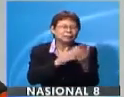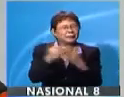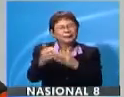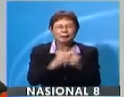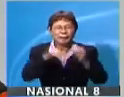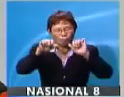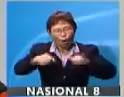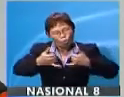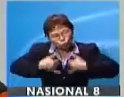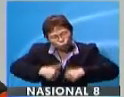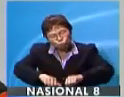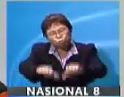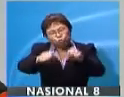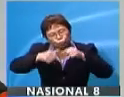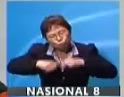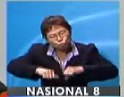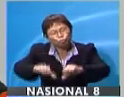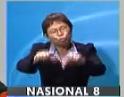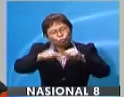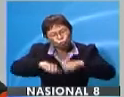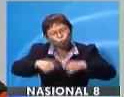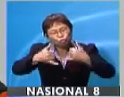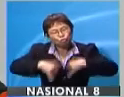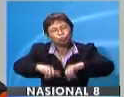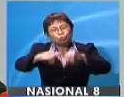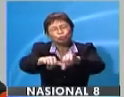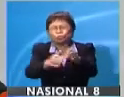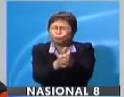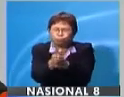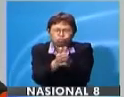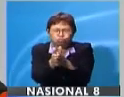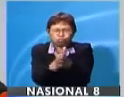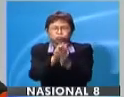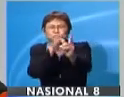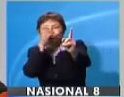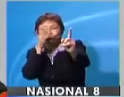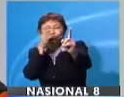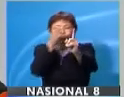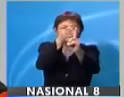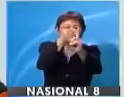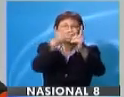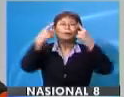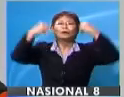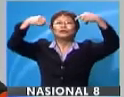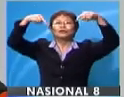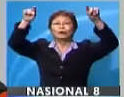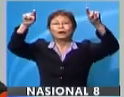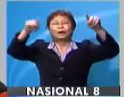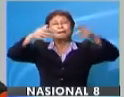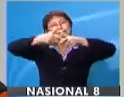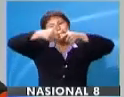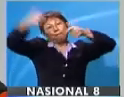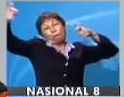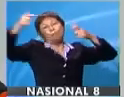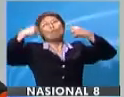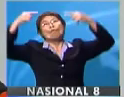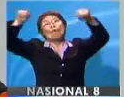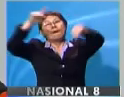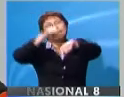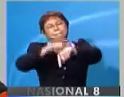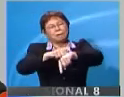terus melakukan usaha-usaha ke arah kejayaan yang lebih besar